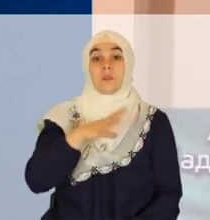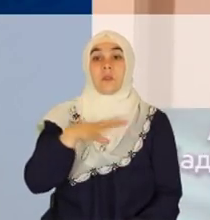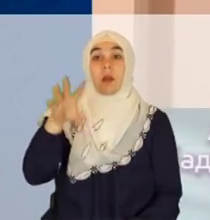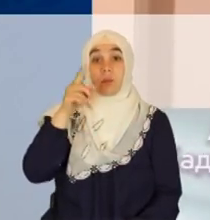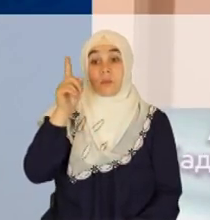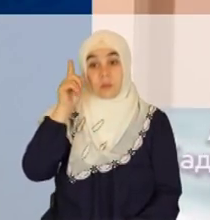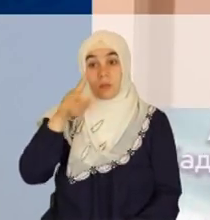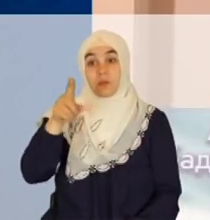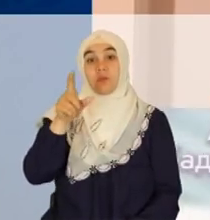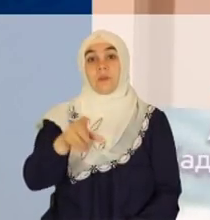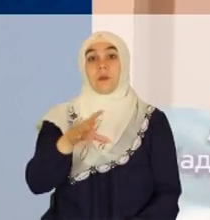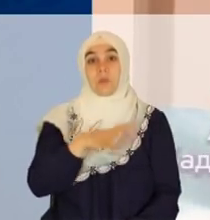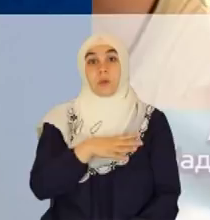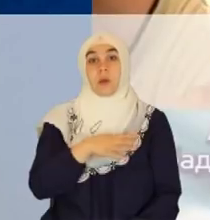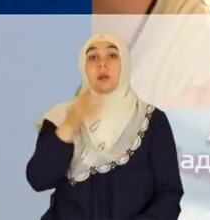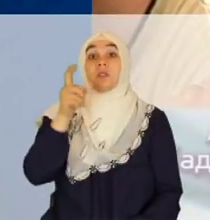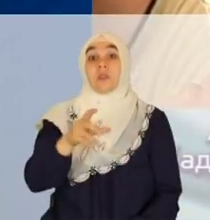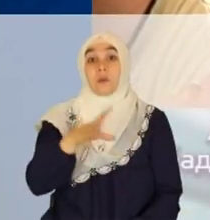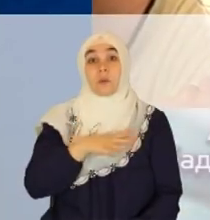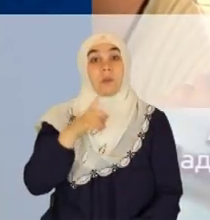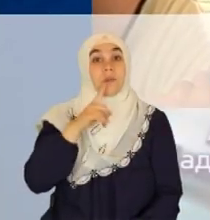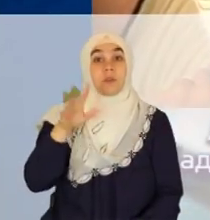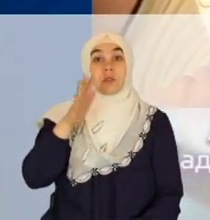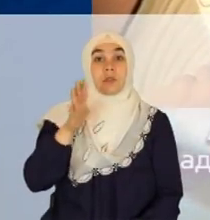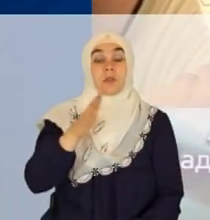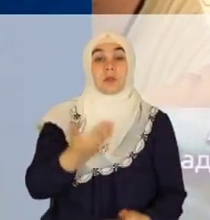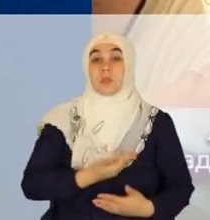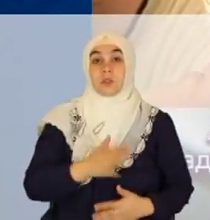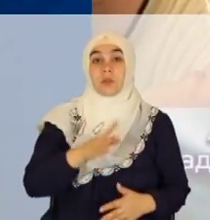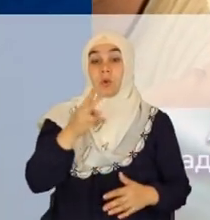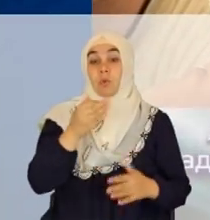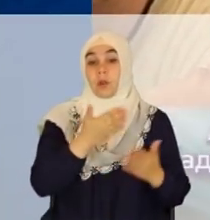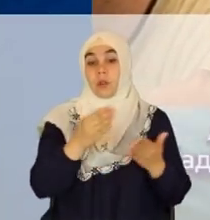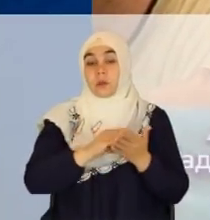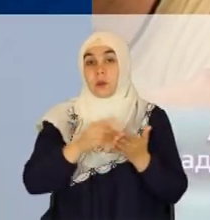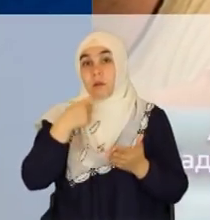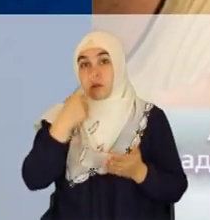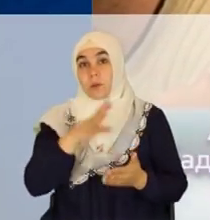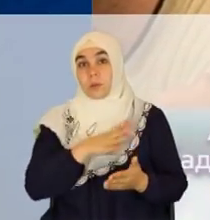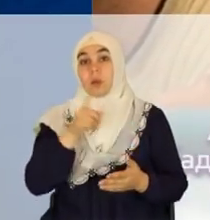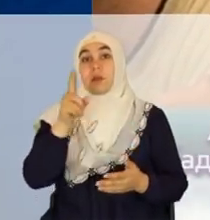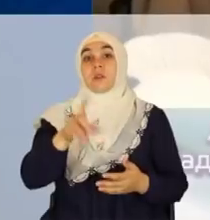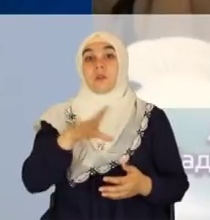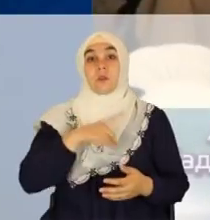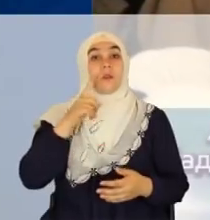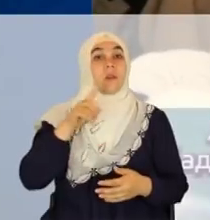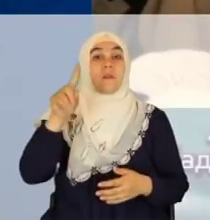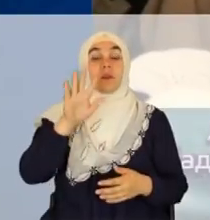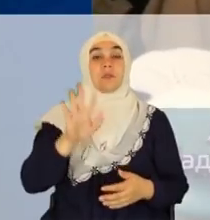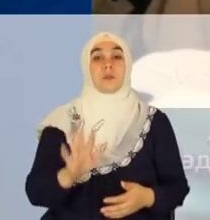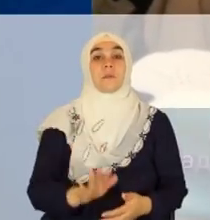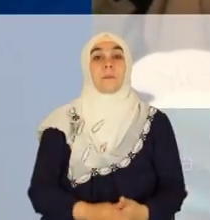tan oladi. Demak, inson abadiy bo'lmasligini Qur'onda aytib turibdi. Bu kishi ham abadiy bo'lmasliklari